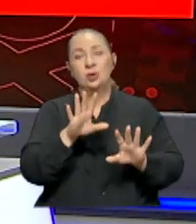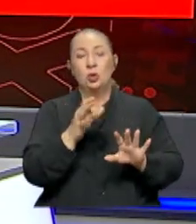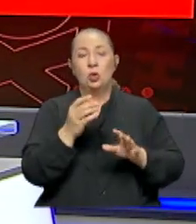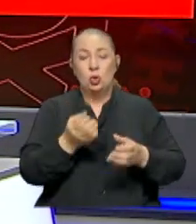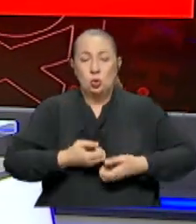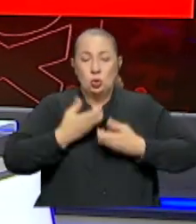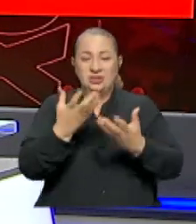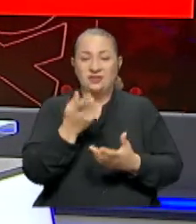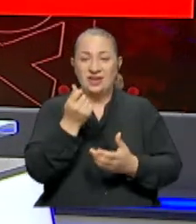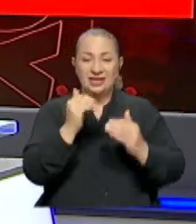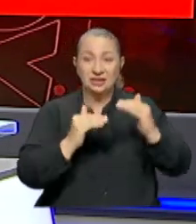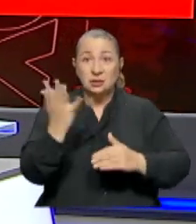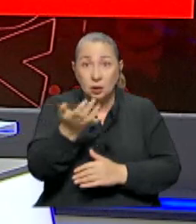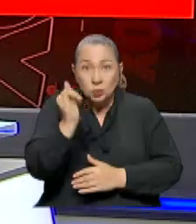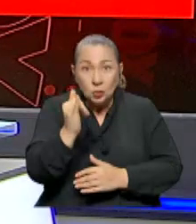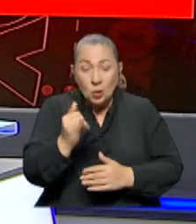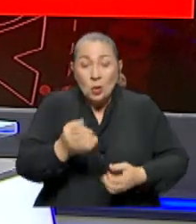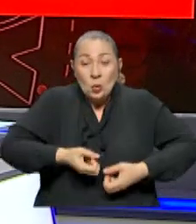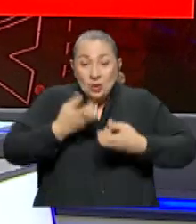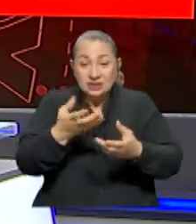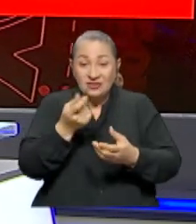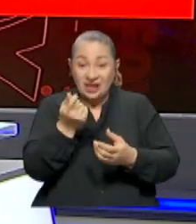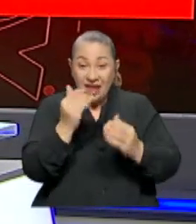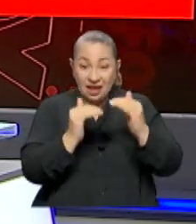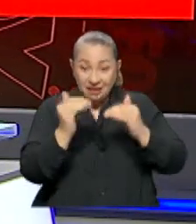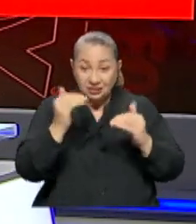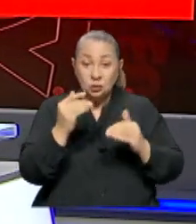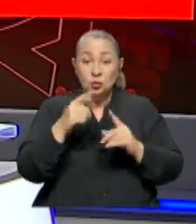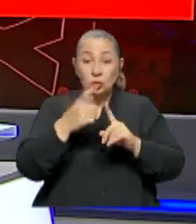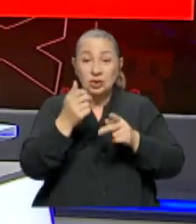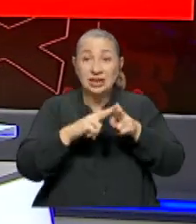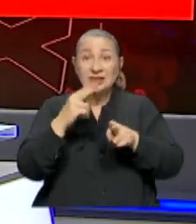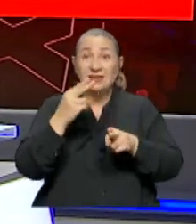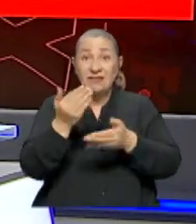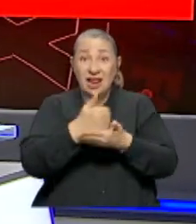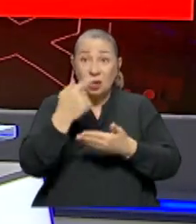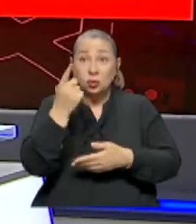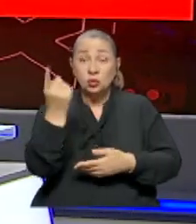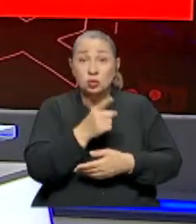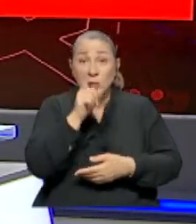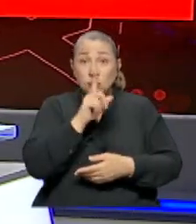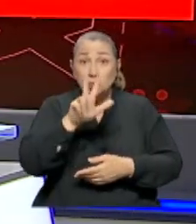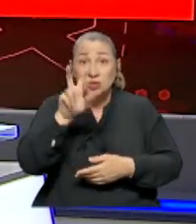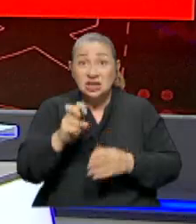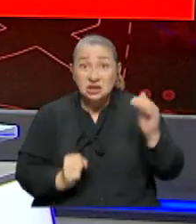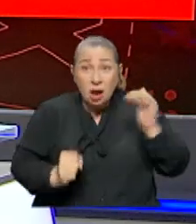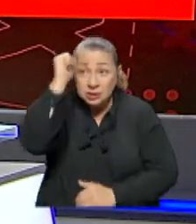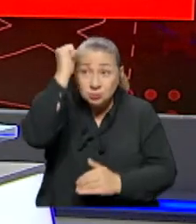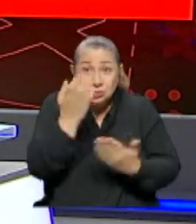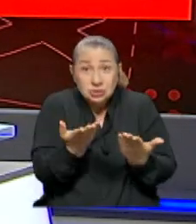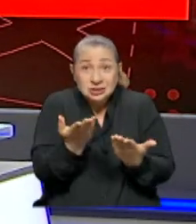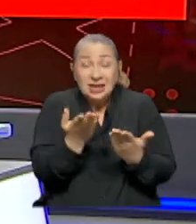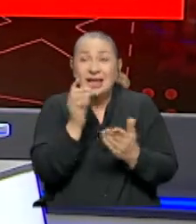üretici fiyat endeksi daha da bu üretici fiyat endeksi işte Türk verilerine göre bile yüzde 138 artmış vaziyette